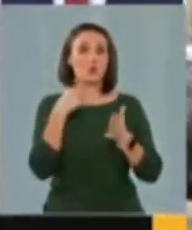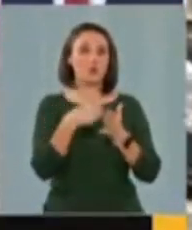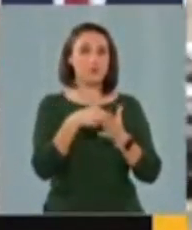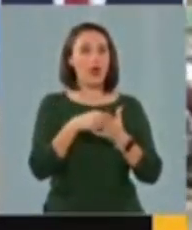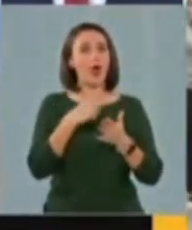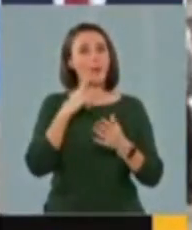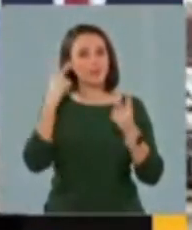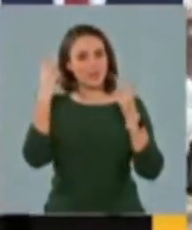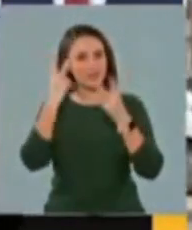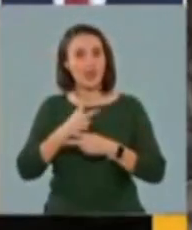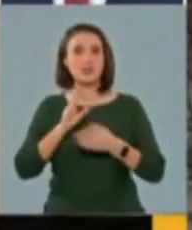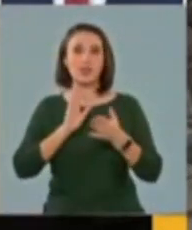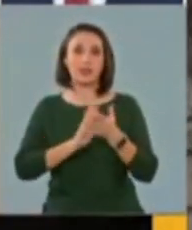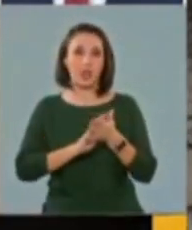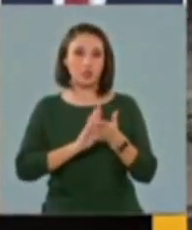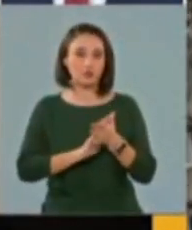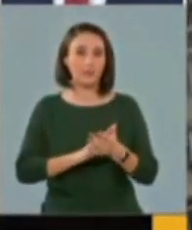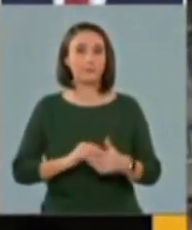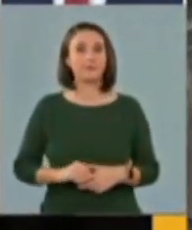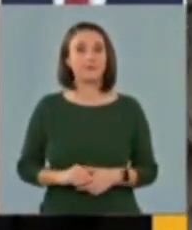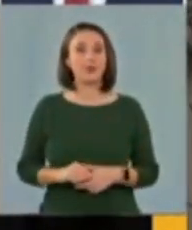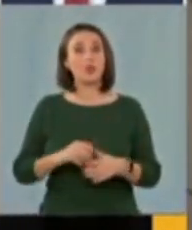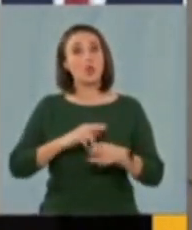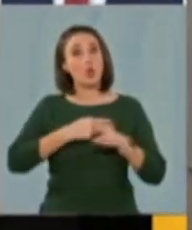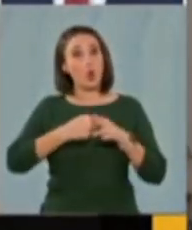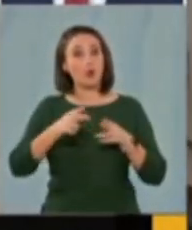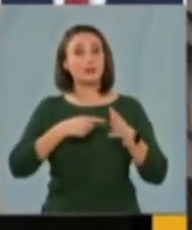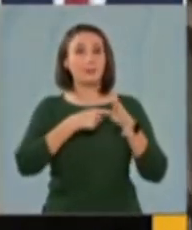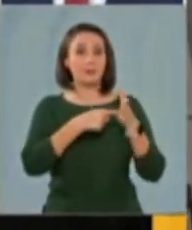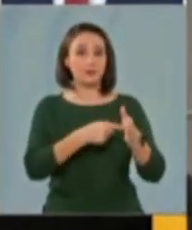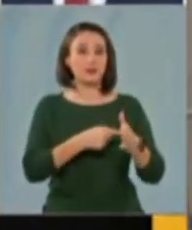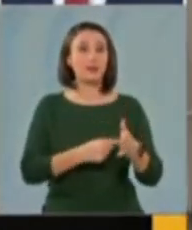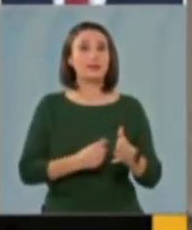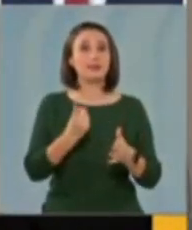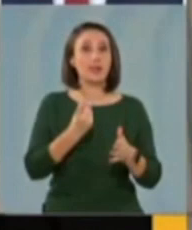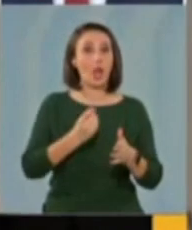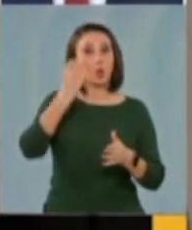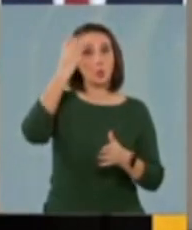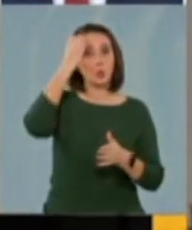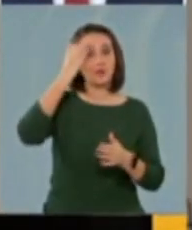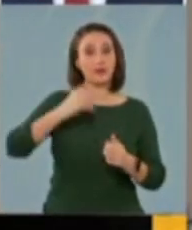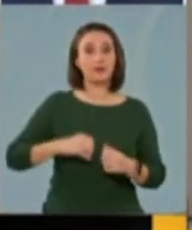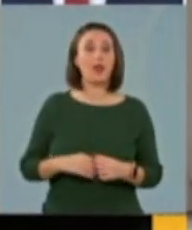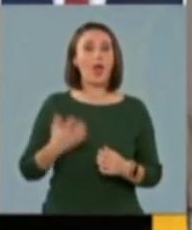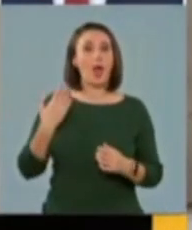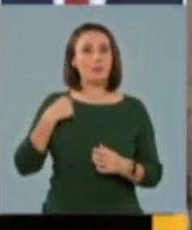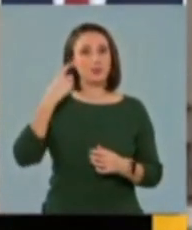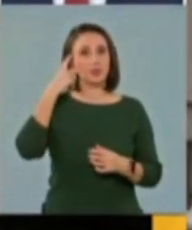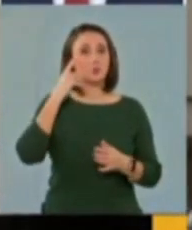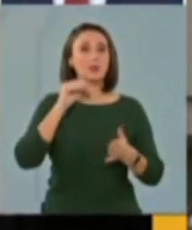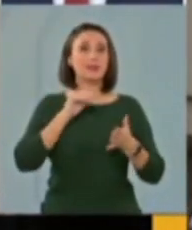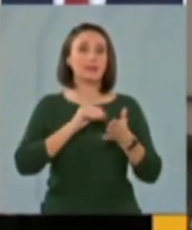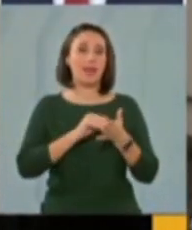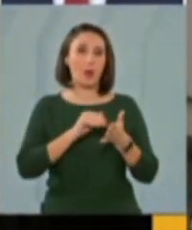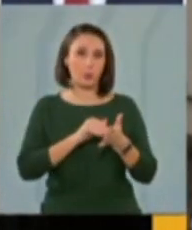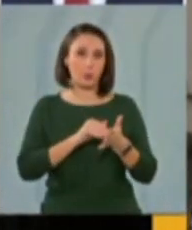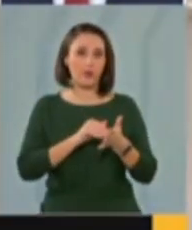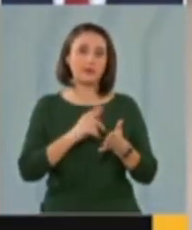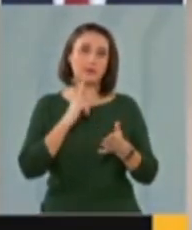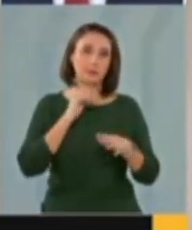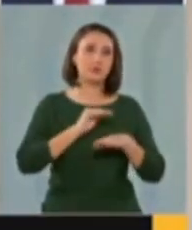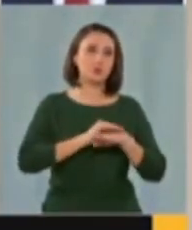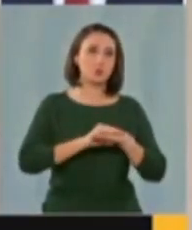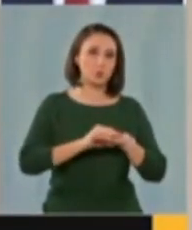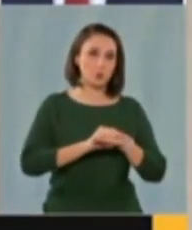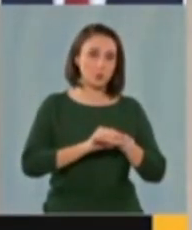Am înțeles argumentele corect prezentate. Fiind partea guvernului, am considerat necesar să-mi cer